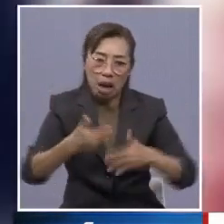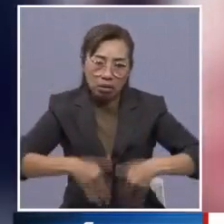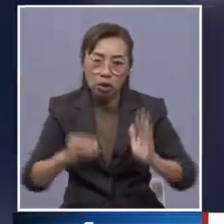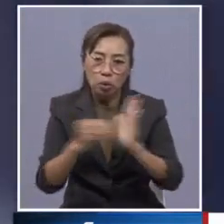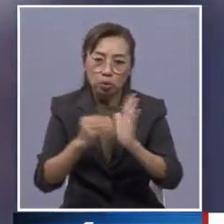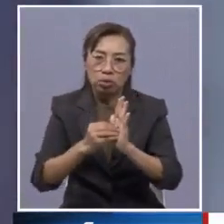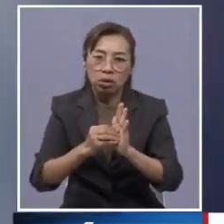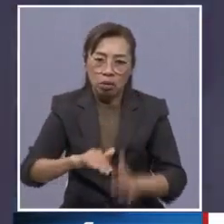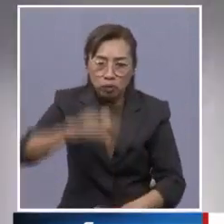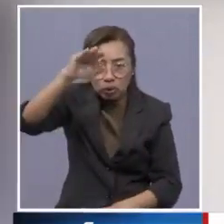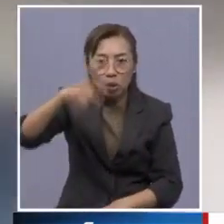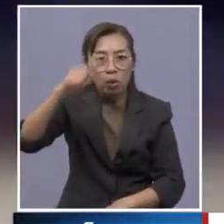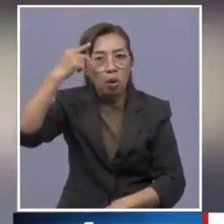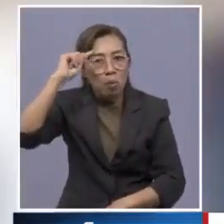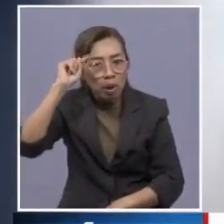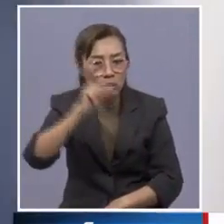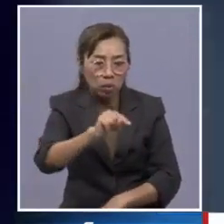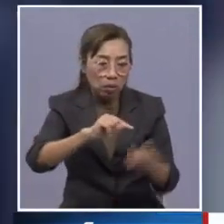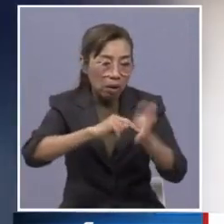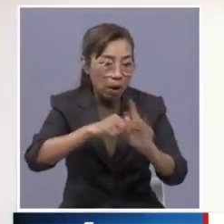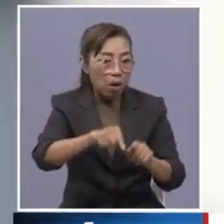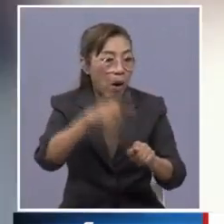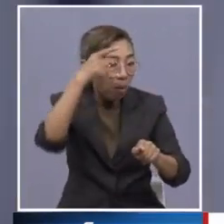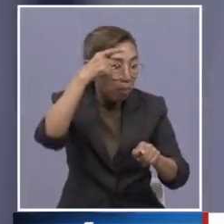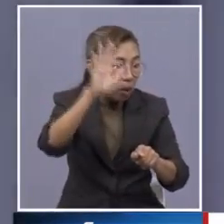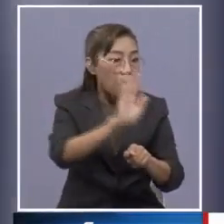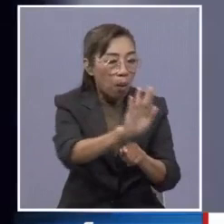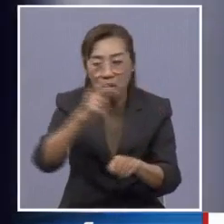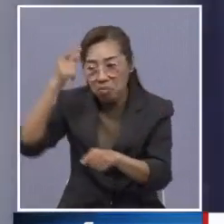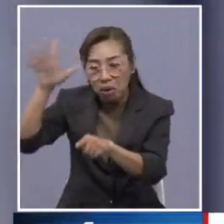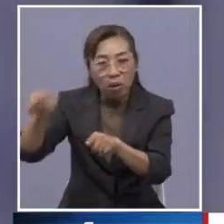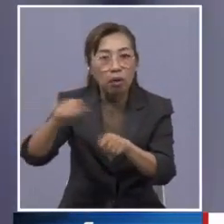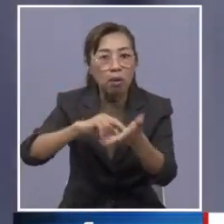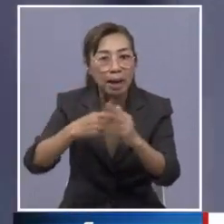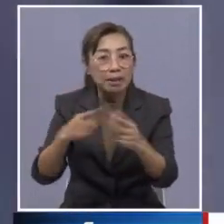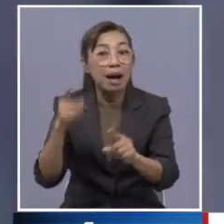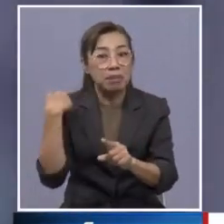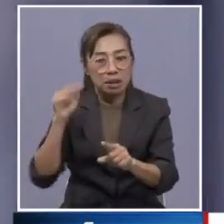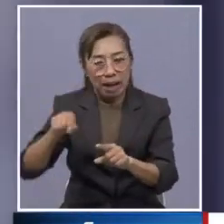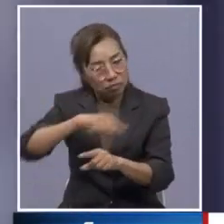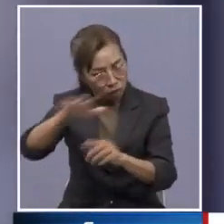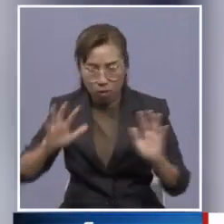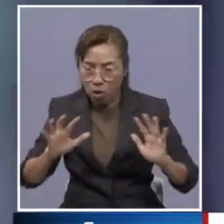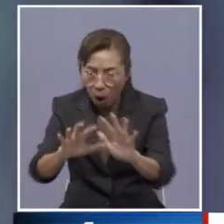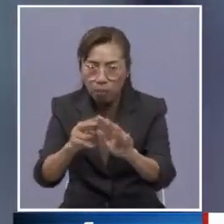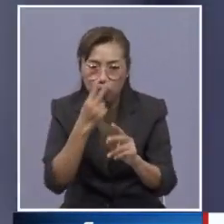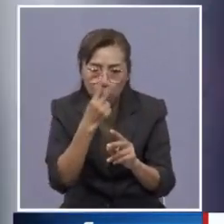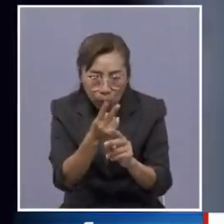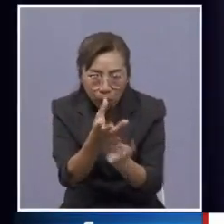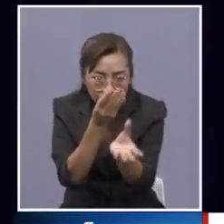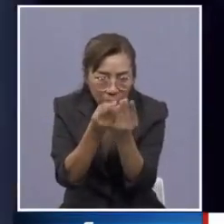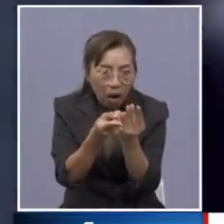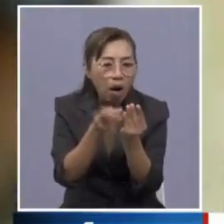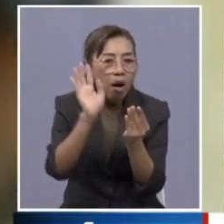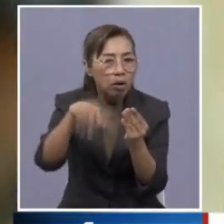บ้านนอกอาจจะบ้านนอกคนละจังหวัดเพราะฉะนั้นการที่ลงไปเนี่ยความเห็นของคุณทักษิณตอนนั้นบอกว่าจะได้เห็นจะได้รู้จักกัน